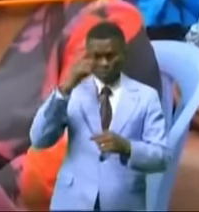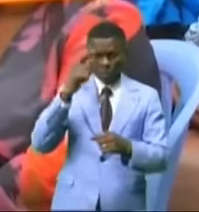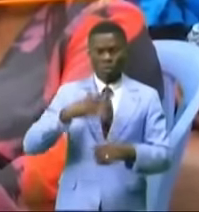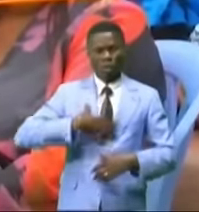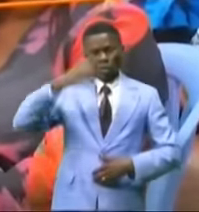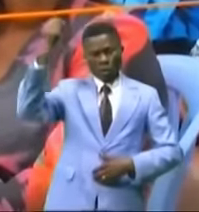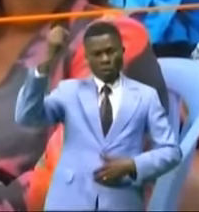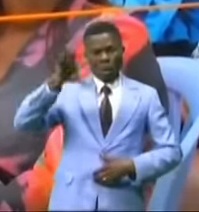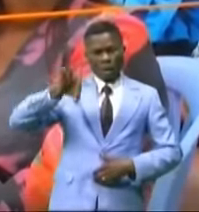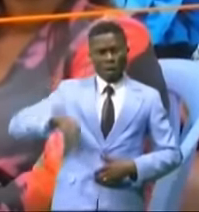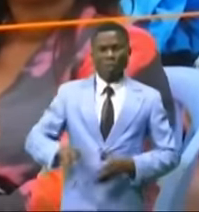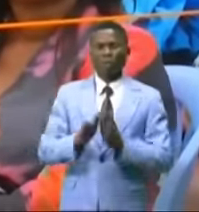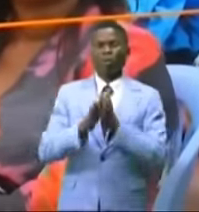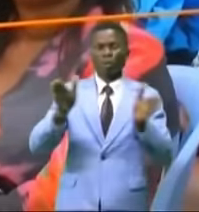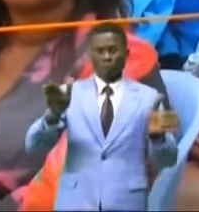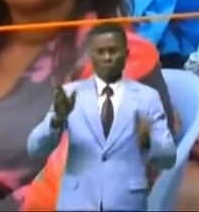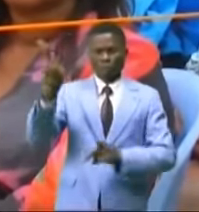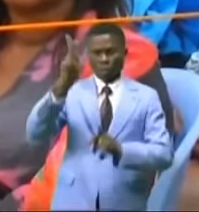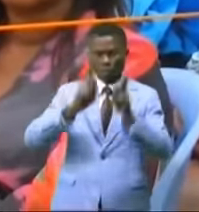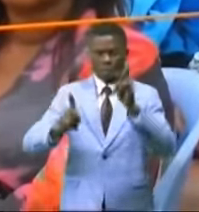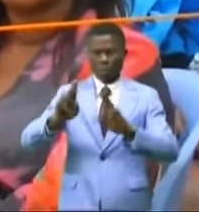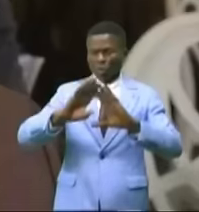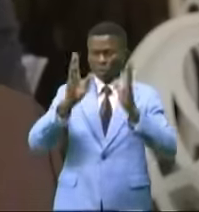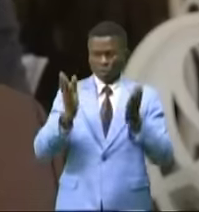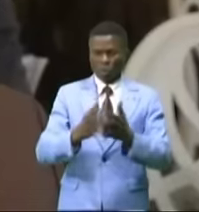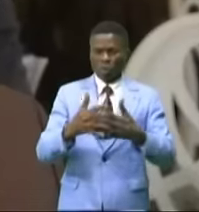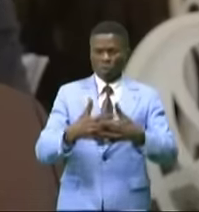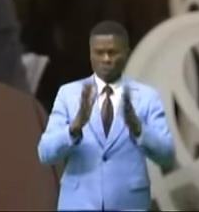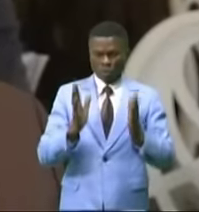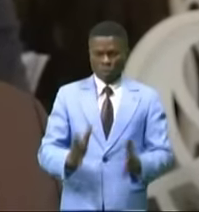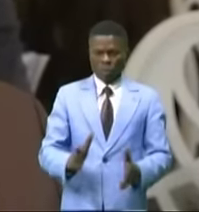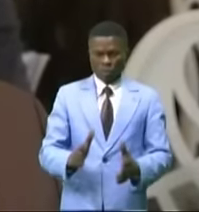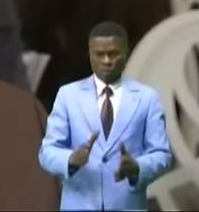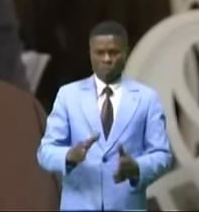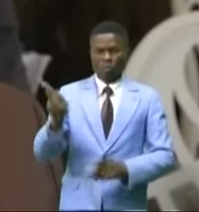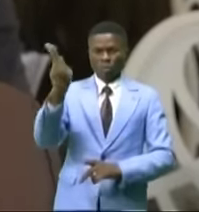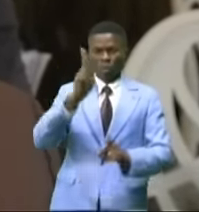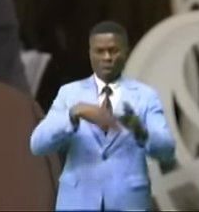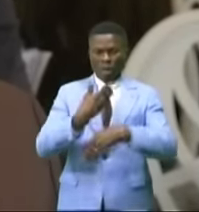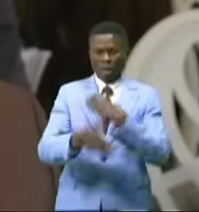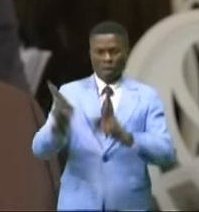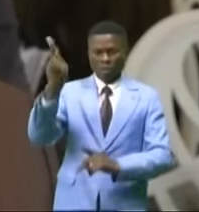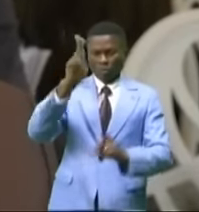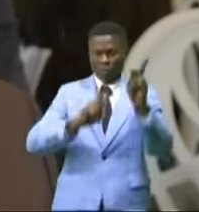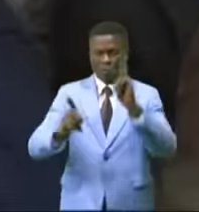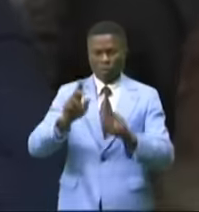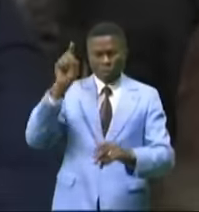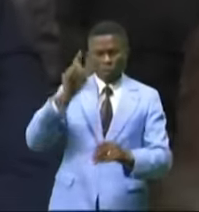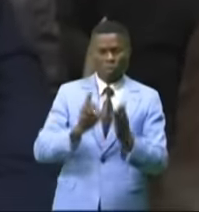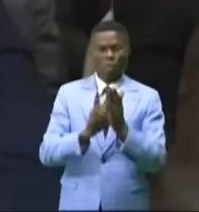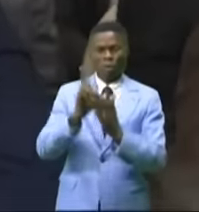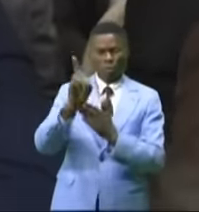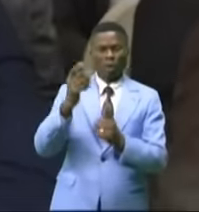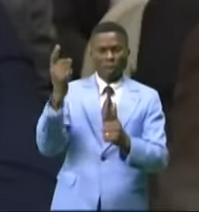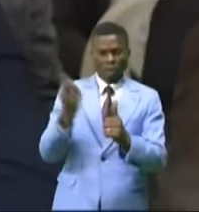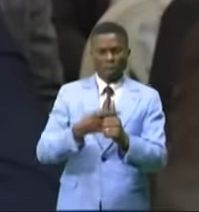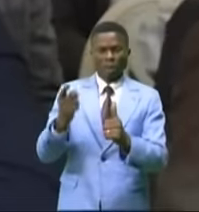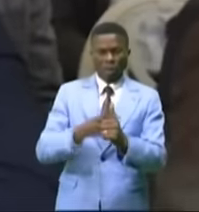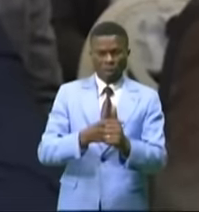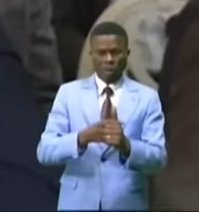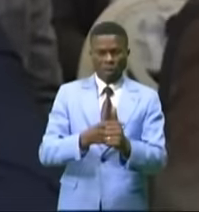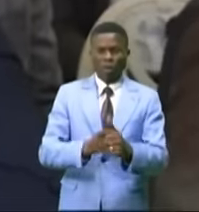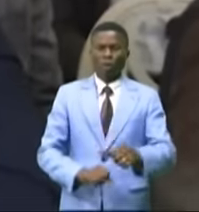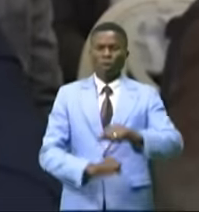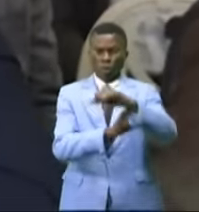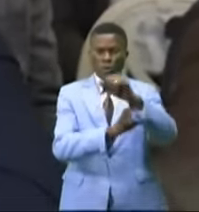de l'intérêt général. Sur tout autre intérêt. Pour que fonction publique ait élément, il faut qu'elle soit accompagnée